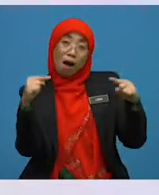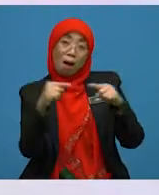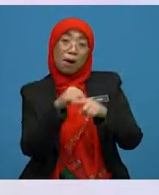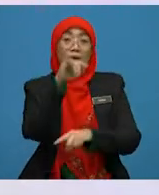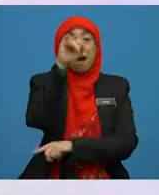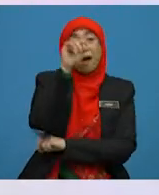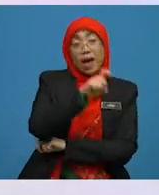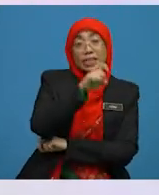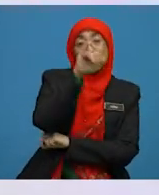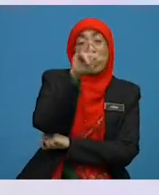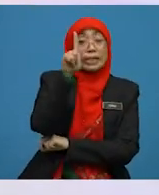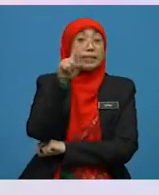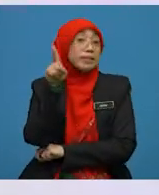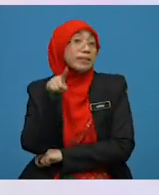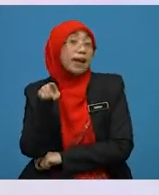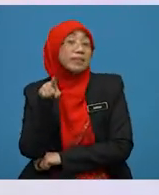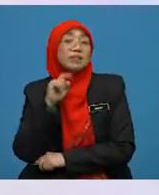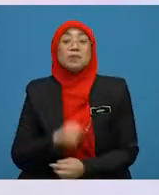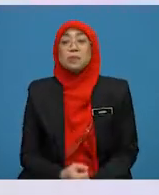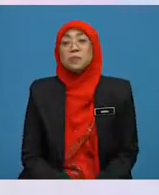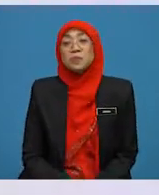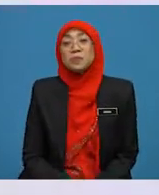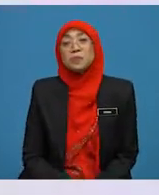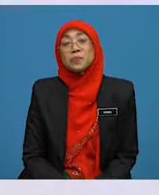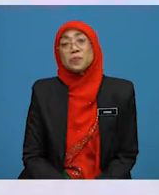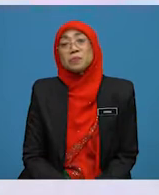namakan X, Y dan Z.